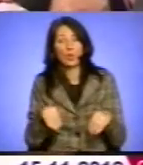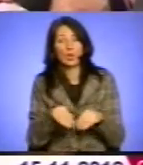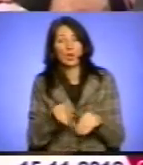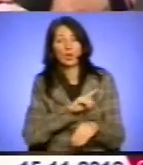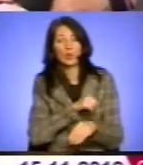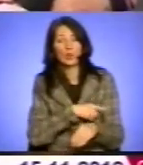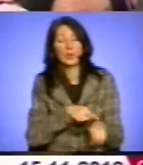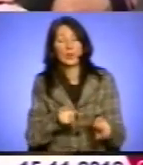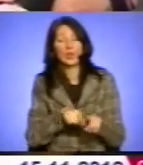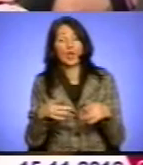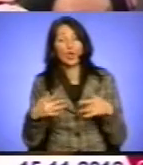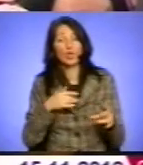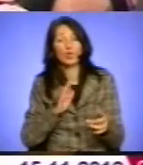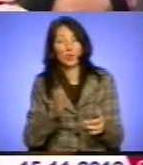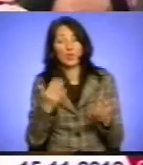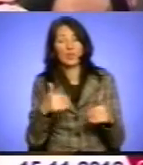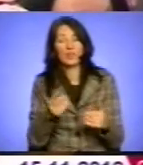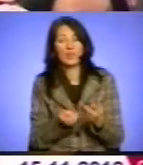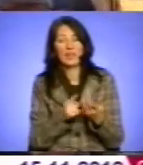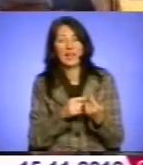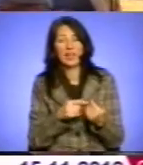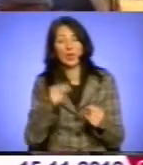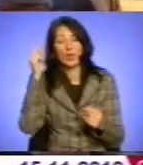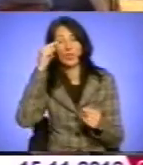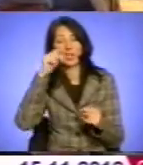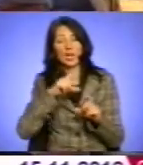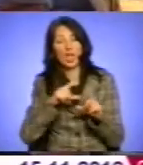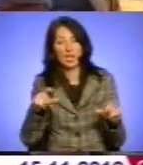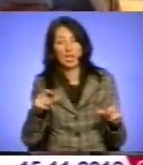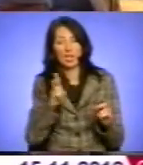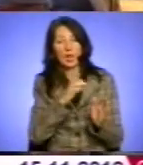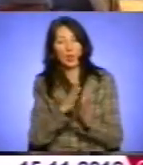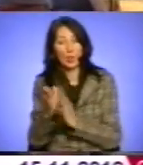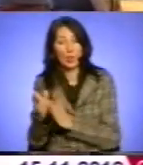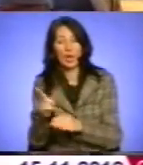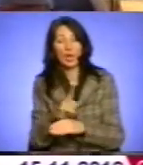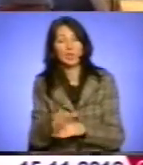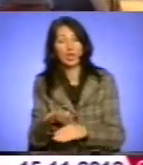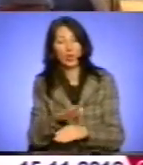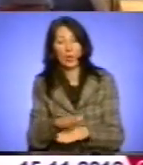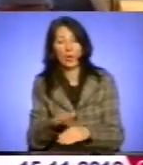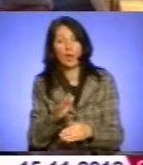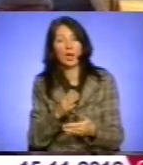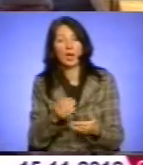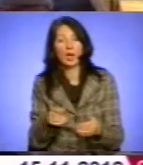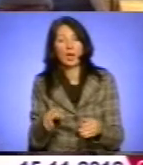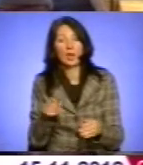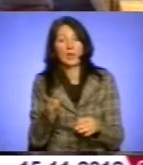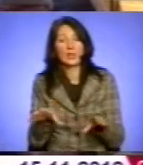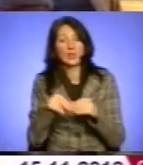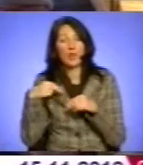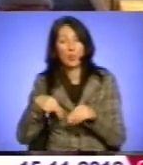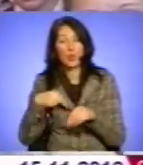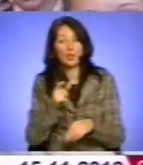Такі концерти відбулися уже у декількох навчальних закладах і бібліотеках Тернополя. Попри давню співпрацю із людьми